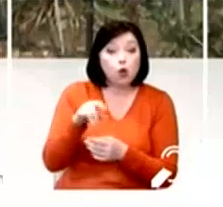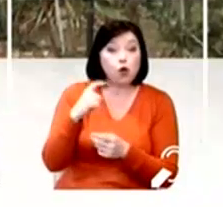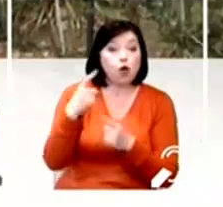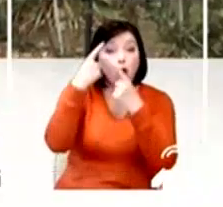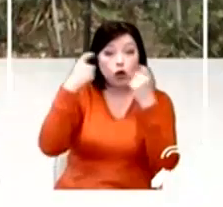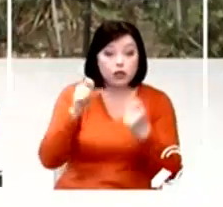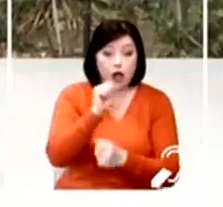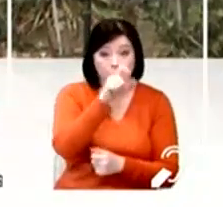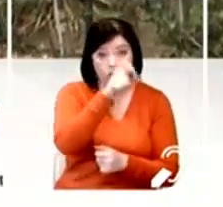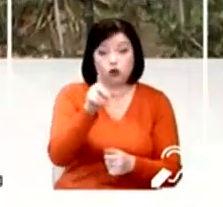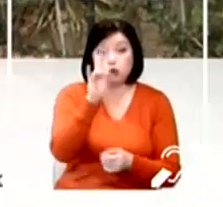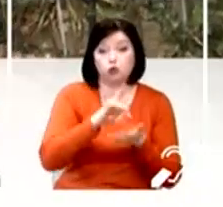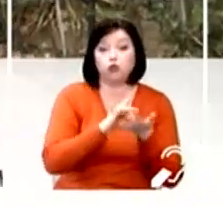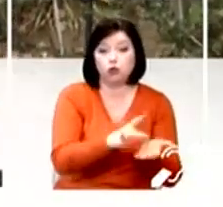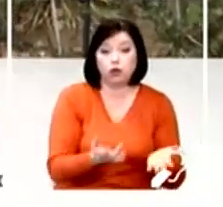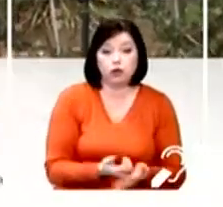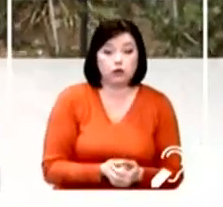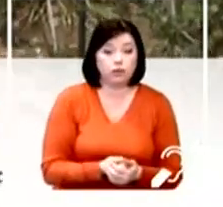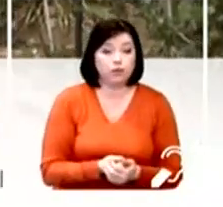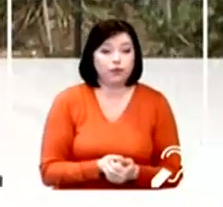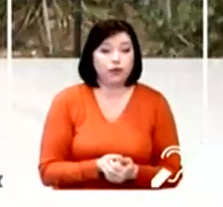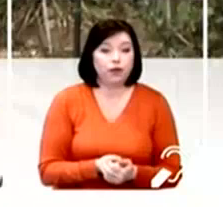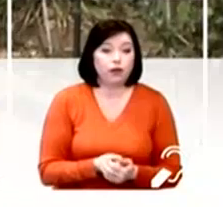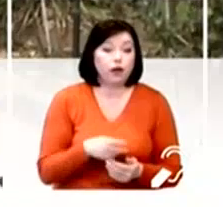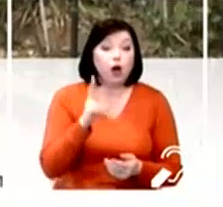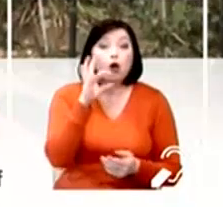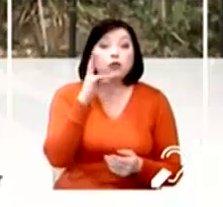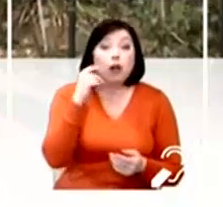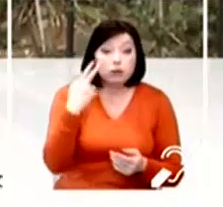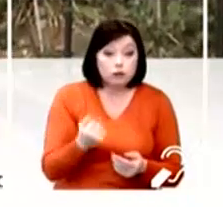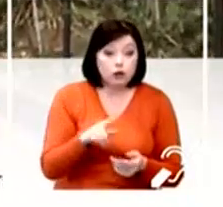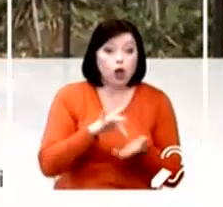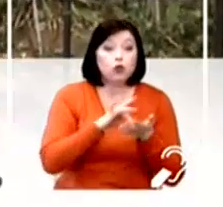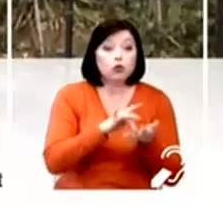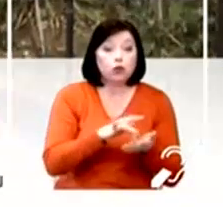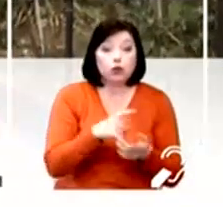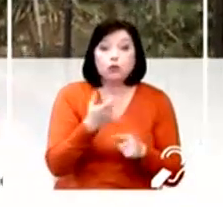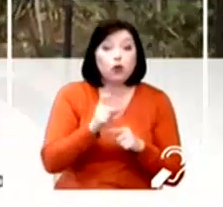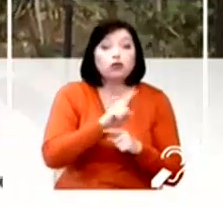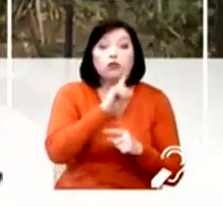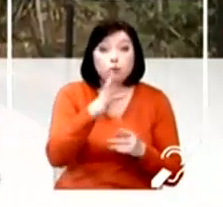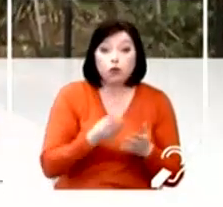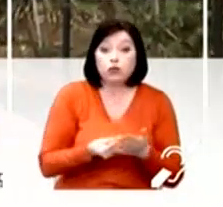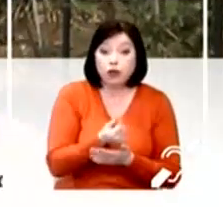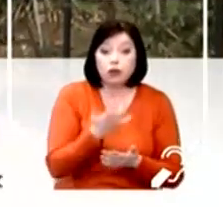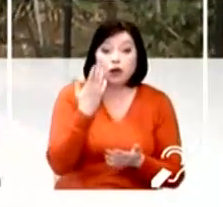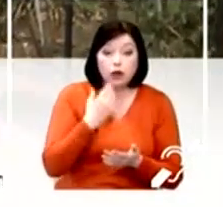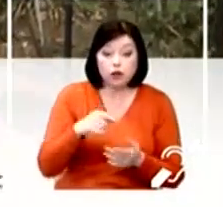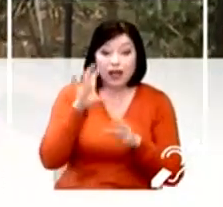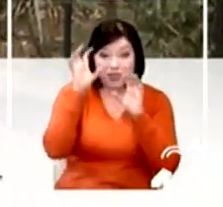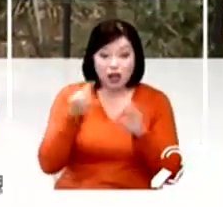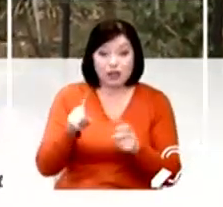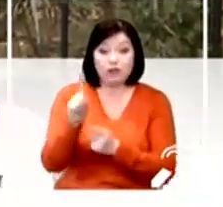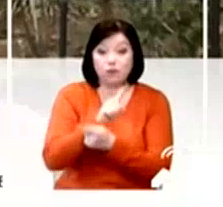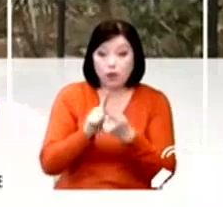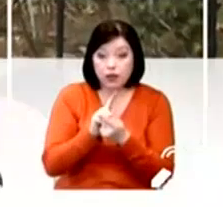că turistul, nu mai avem city tax la ora asta în Constanța, iar turistul nu mai plăti, după ce avem legislația